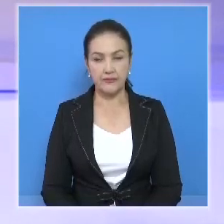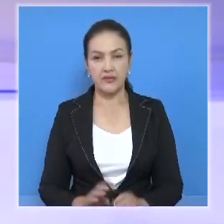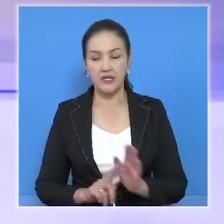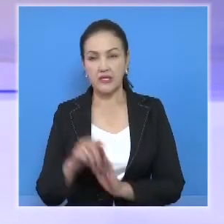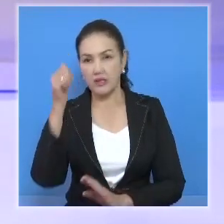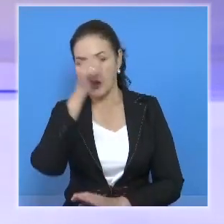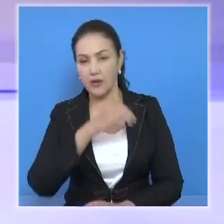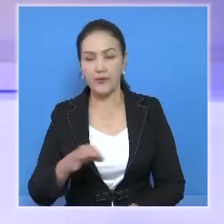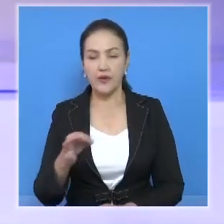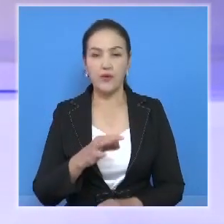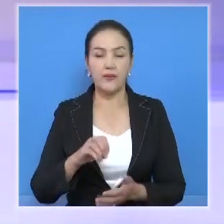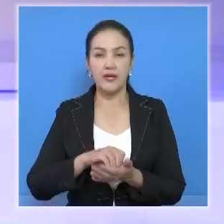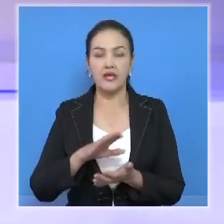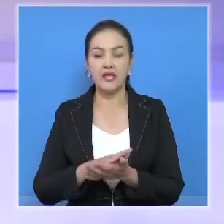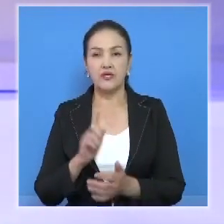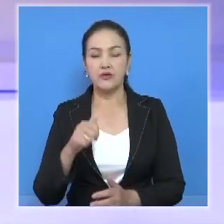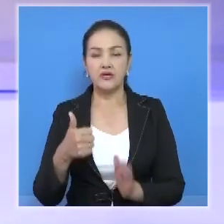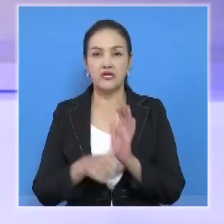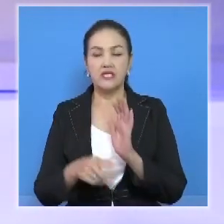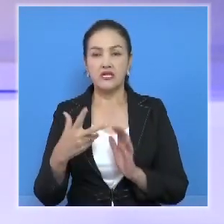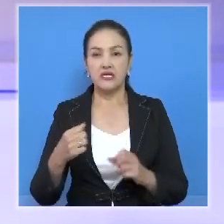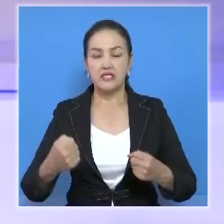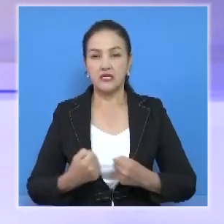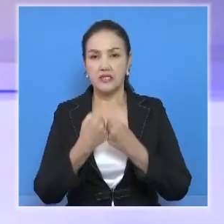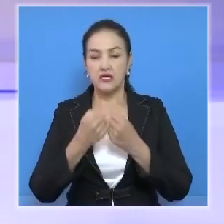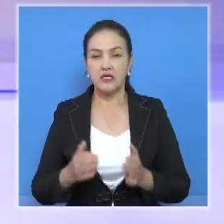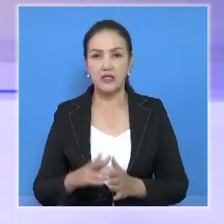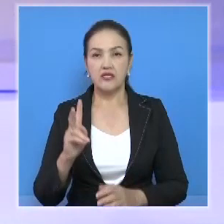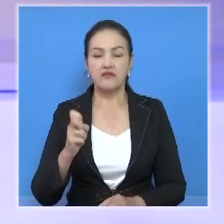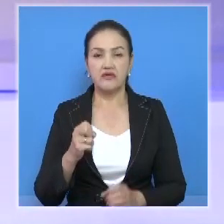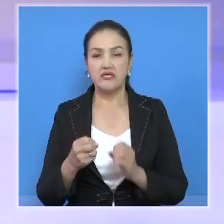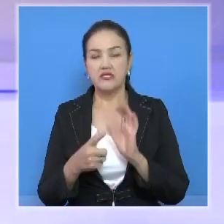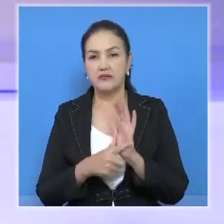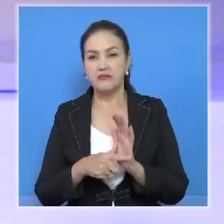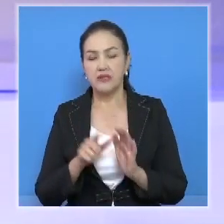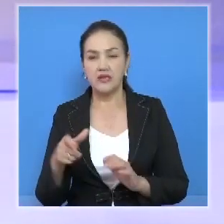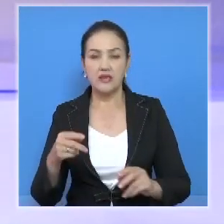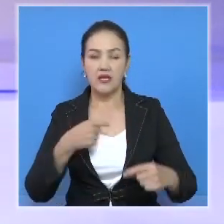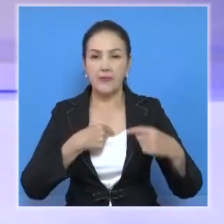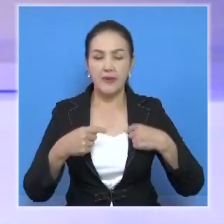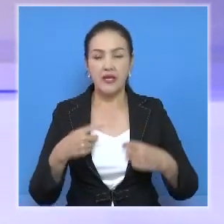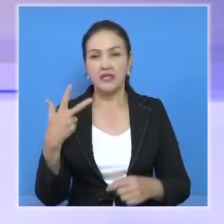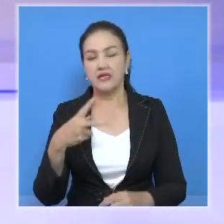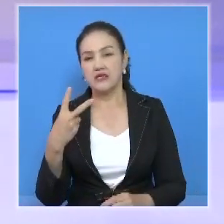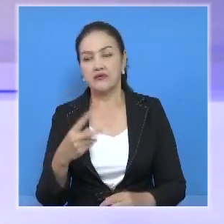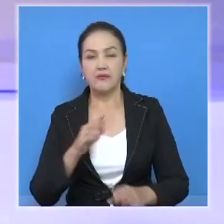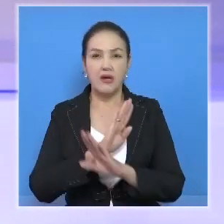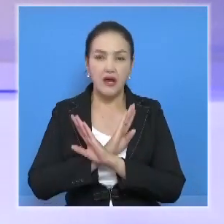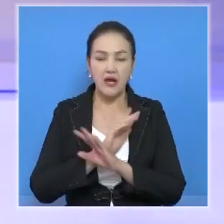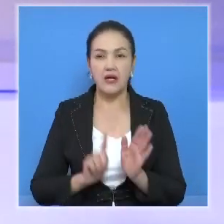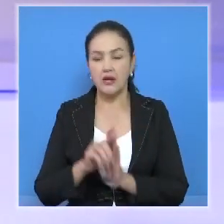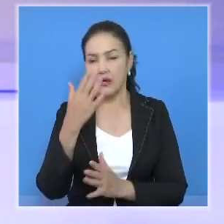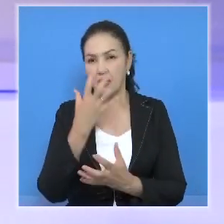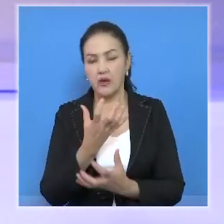С начала года в области зарегистрировано 163 дорожные аварии, 217 человек получили травмы, еще 32 погибли. При этом с наступлением